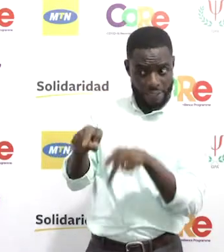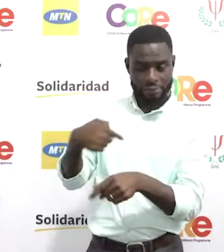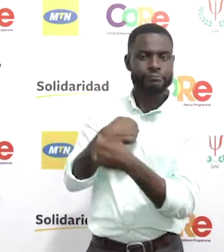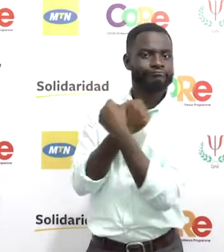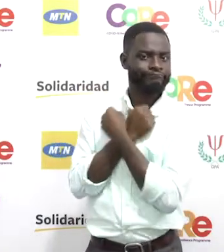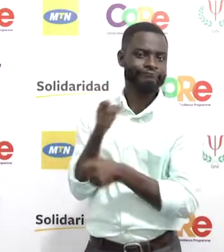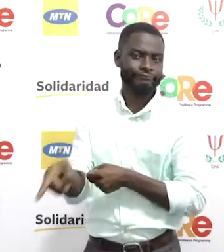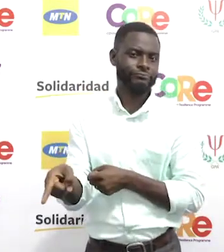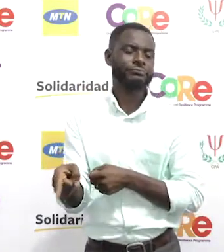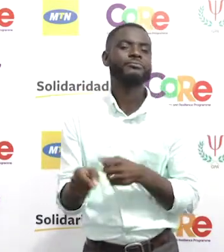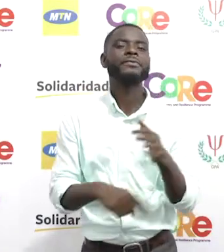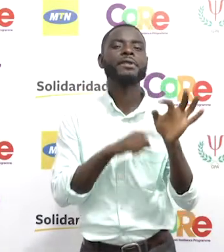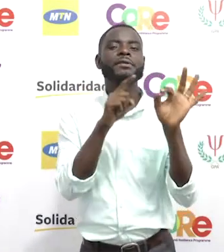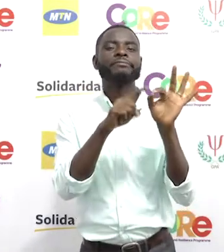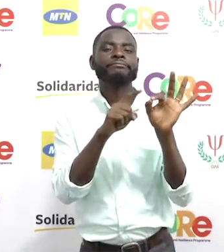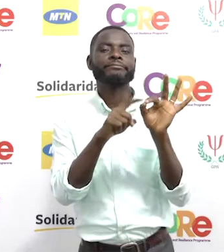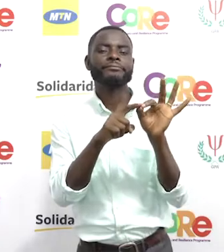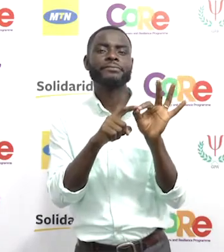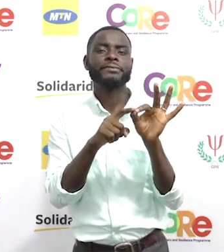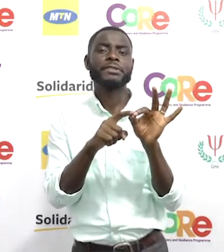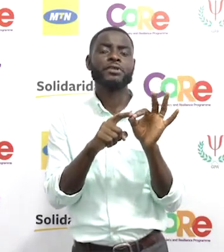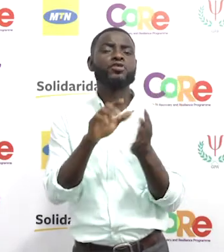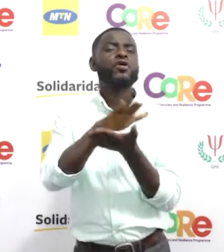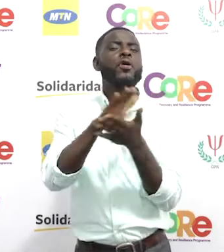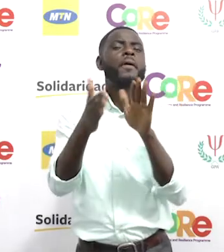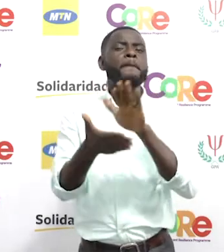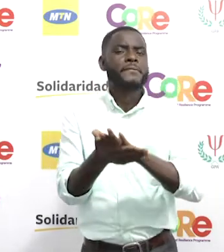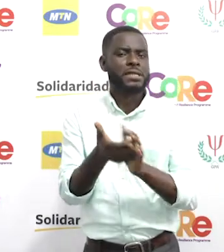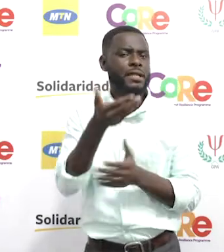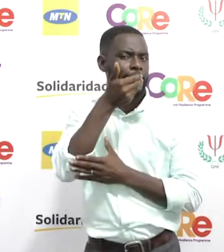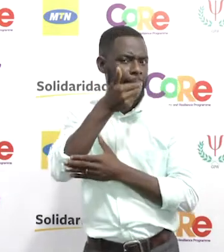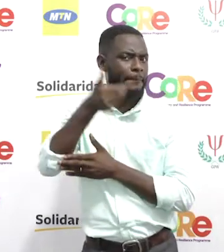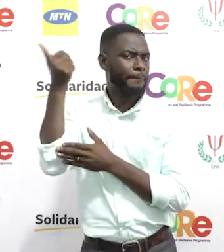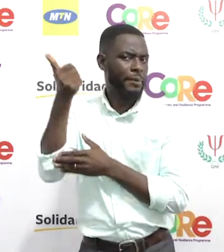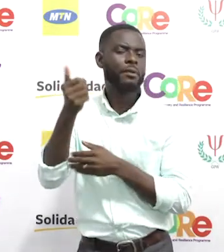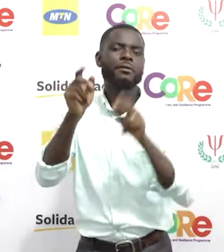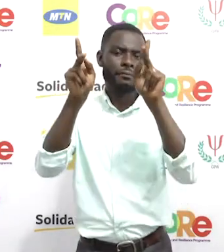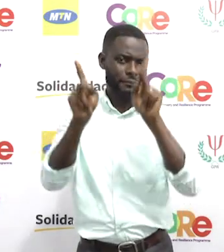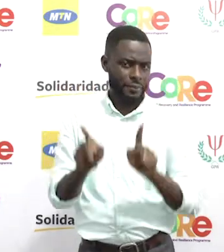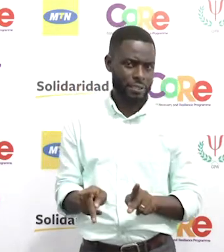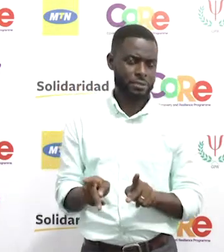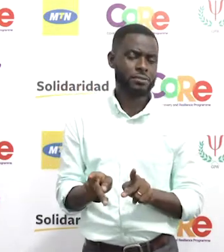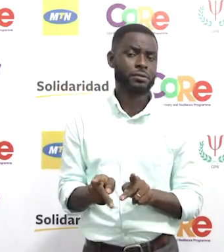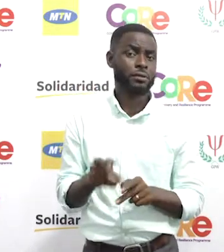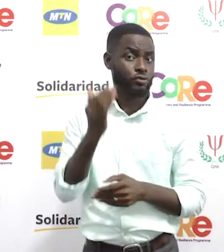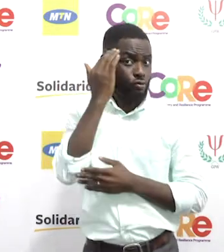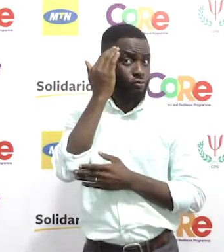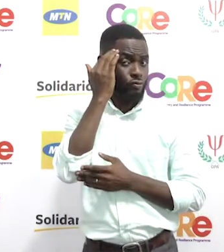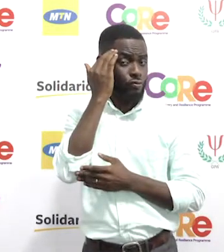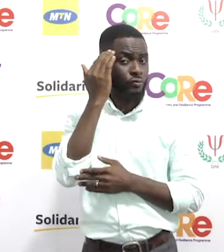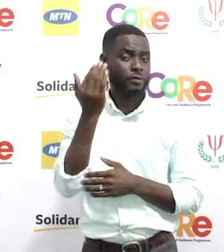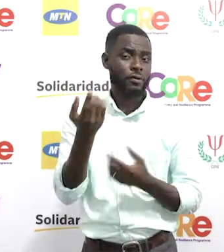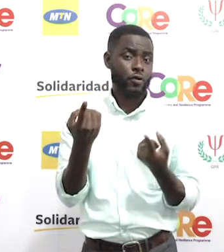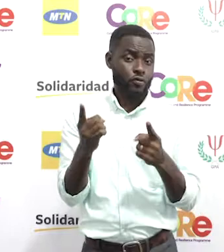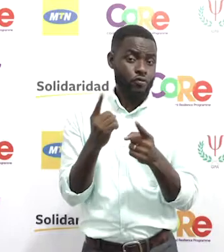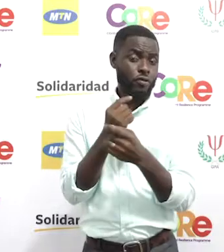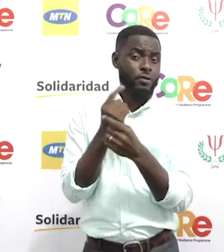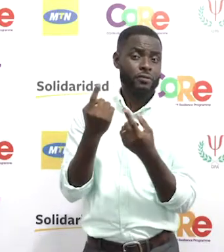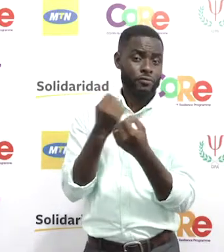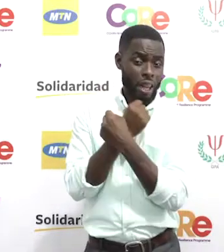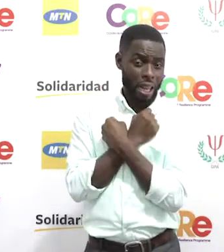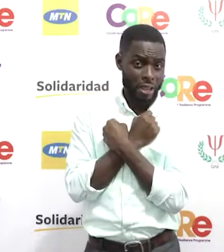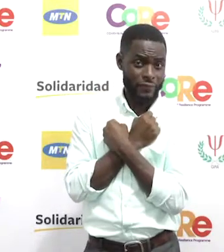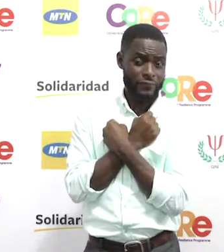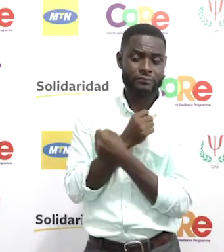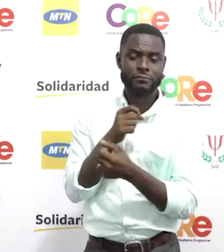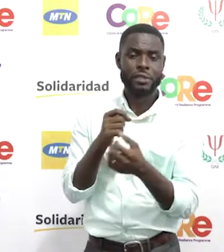waha moku ni suwa mongbele. Ye cho ni jine hun. O chok bomo pakpa ke mba jino.